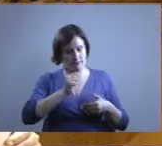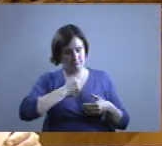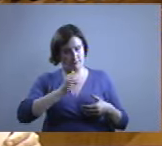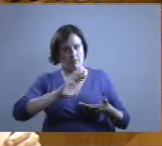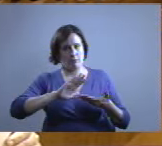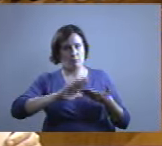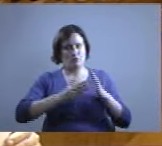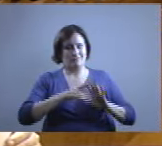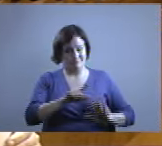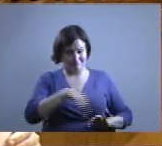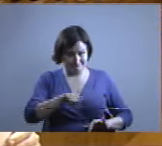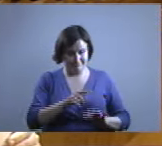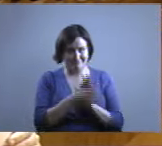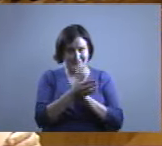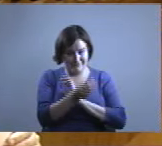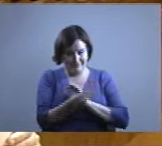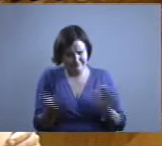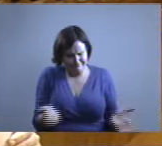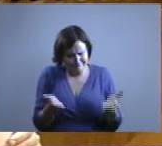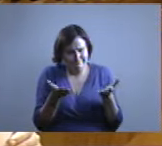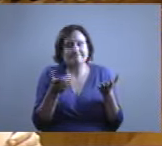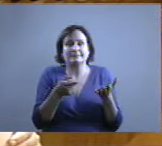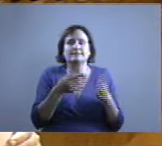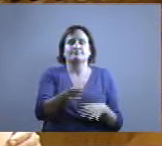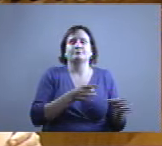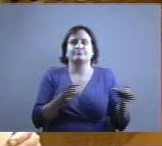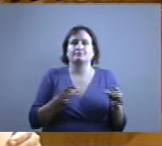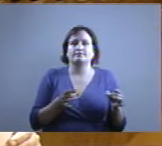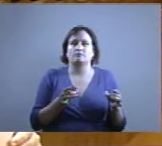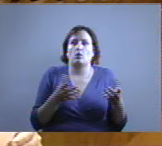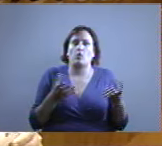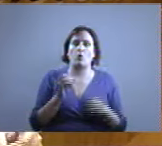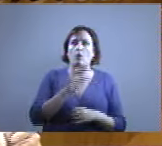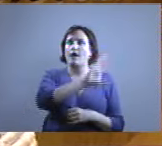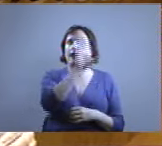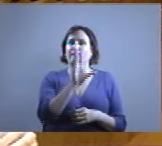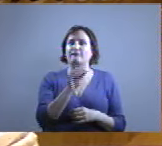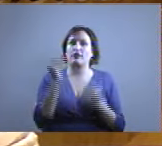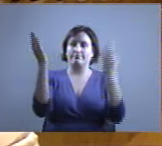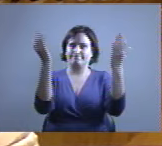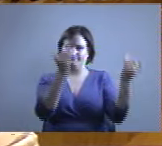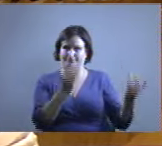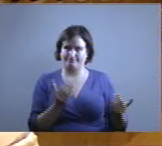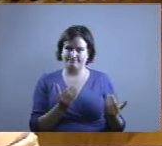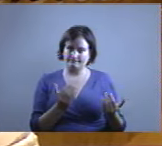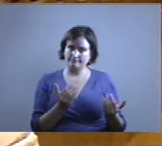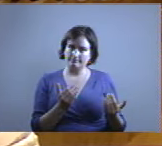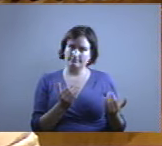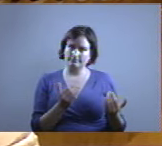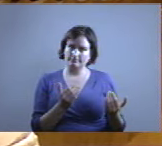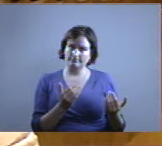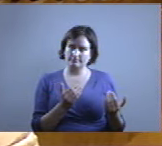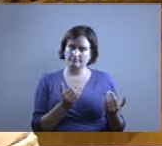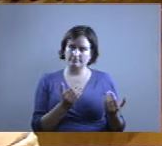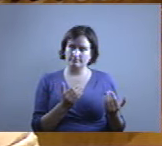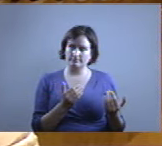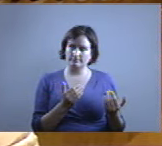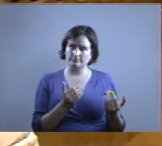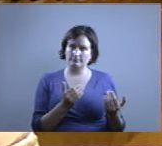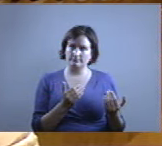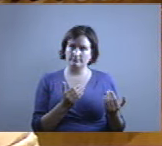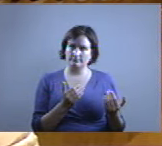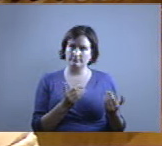persone, veral vanuit Afrika, is 'n duidelike aanduiding dat die grootste faktor wat regstellende aksie strem, die tekort aan Suid-Afrikaners met